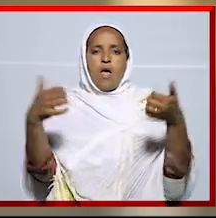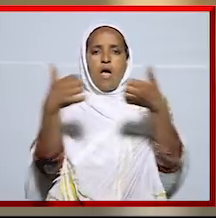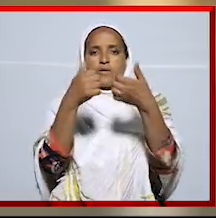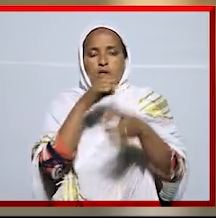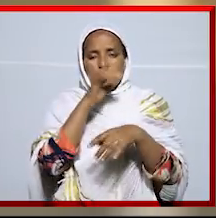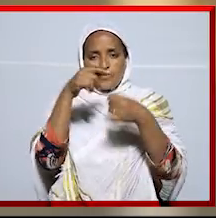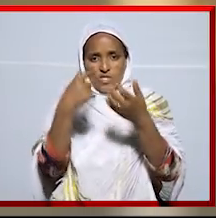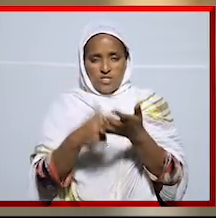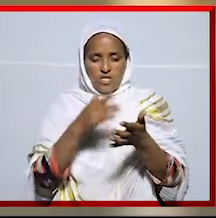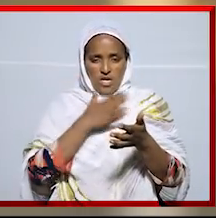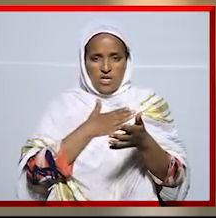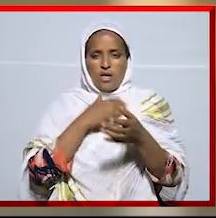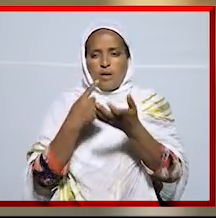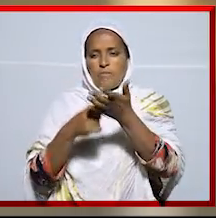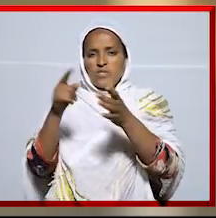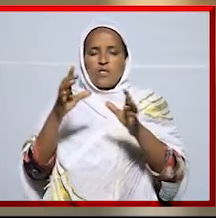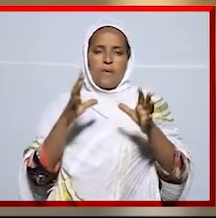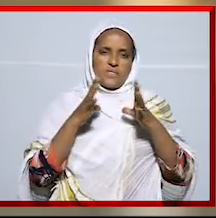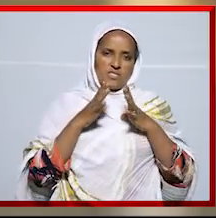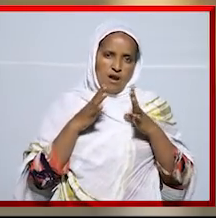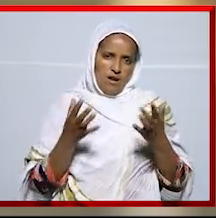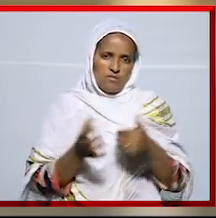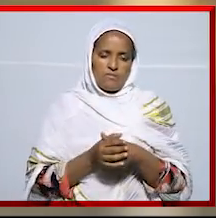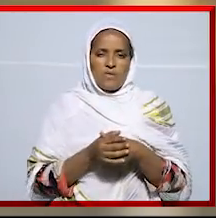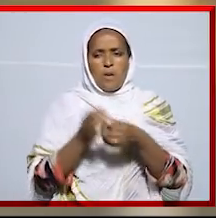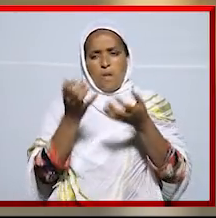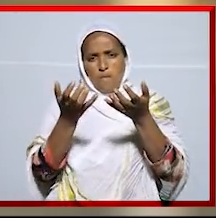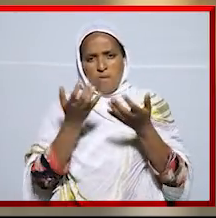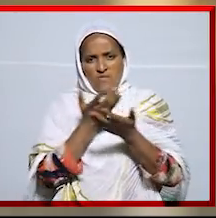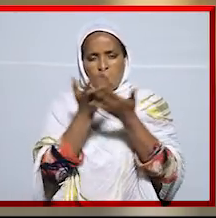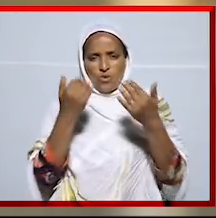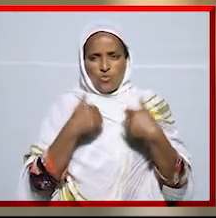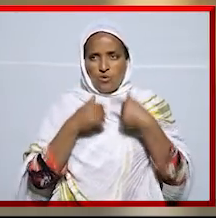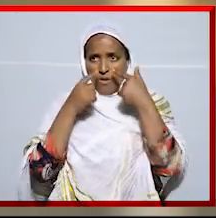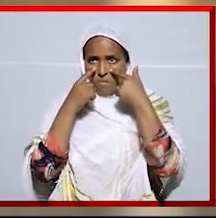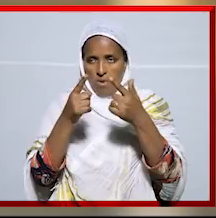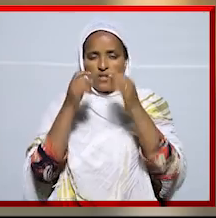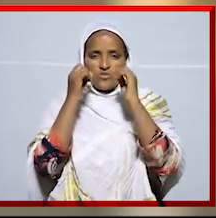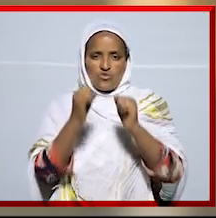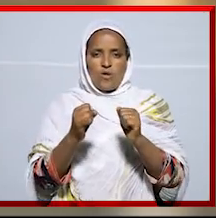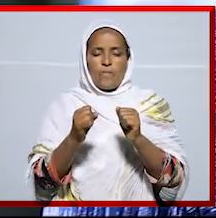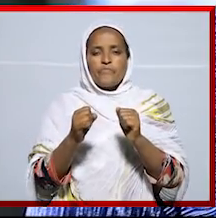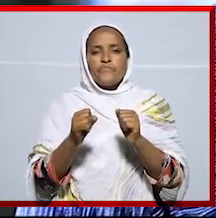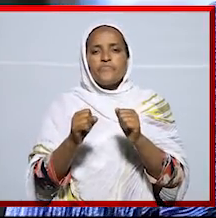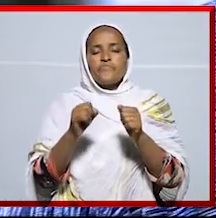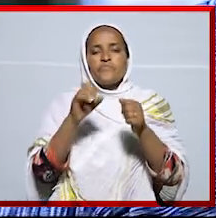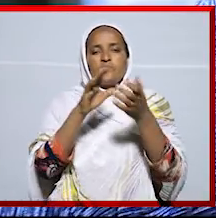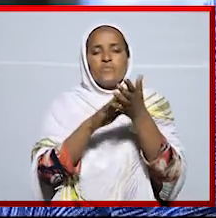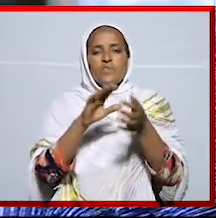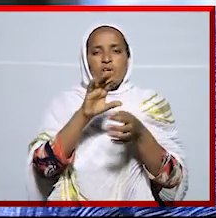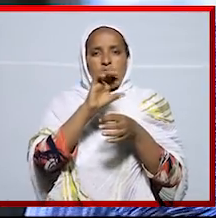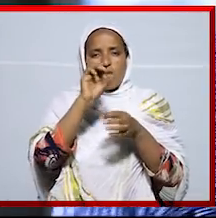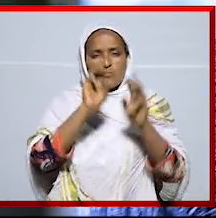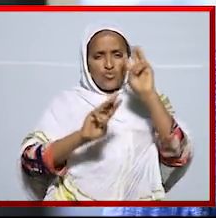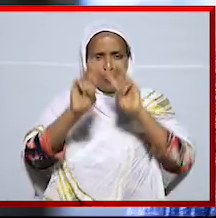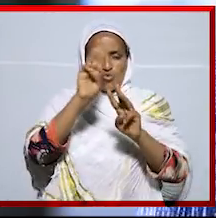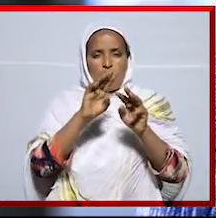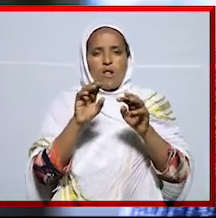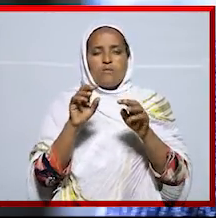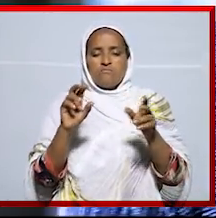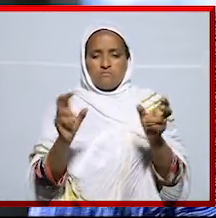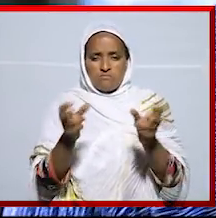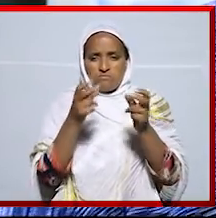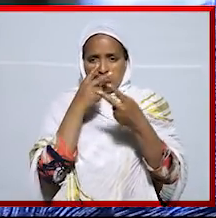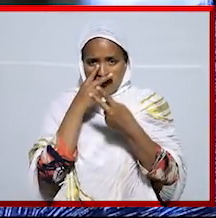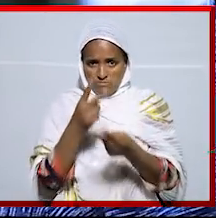አይጋጭም ማለት ነው። ስለዚህ እኔ በነዛ መዝናናት የምፈልገውን ነገር ማየት ነው። ይችላል። የሶሻል ሚዲያ ወይንም